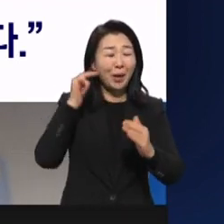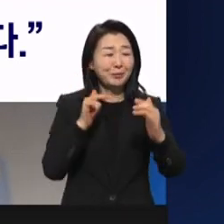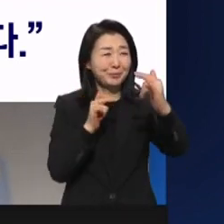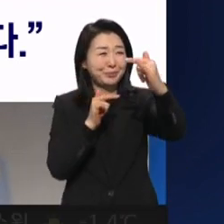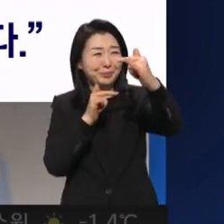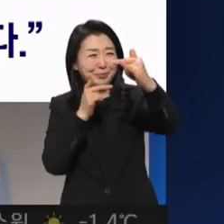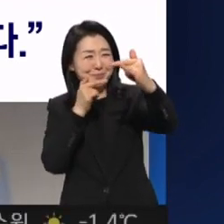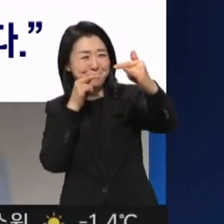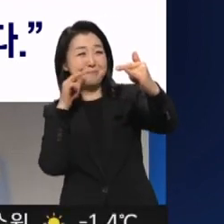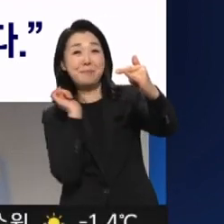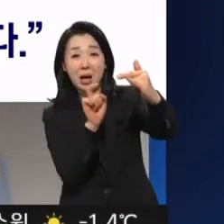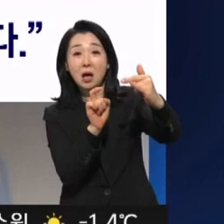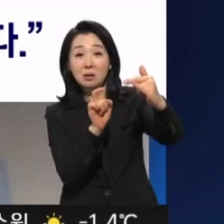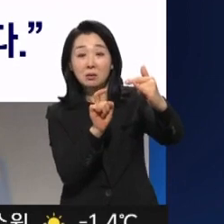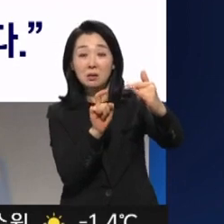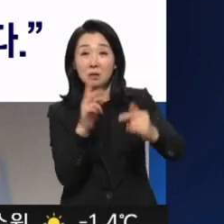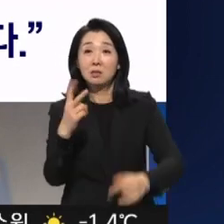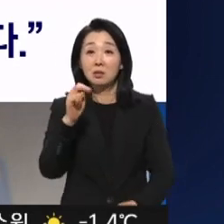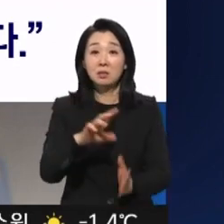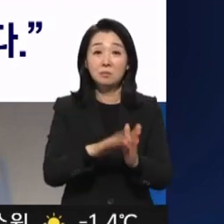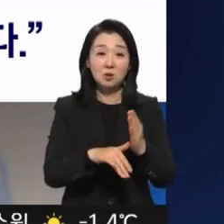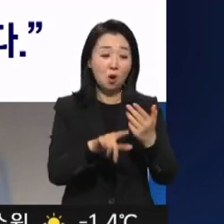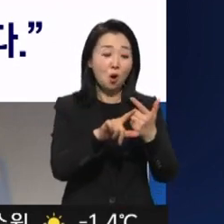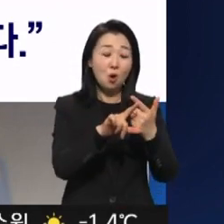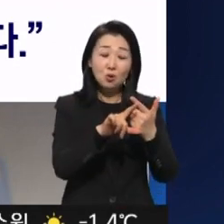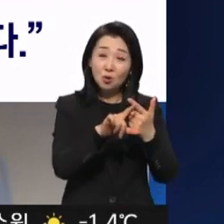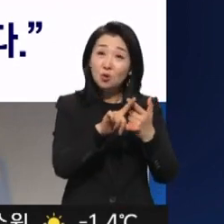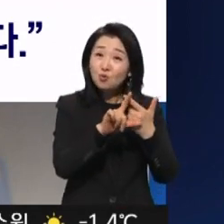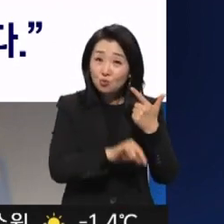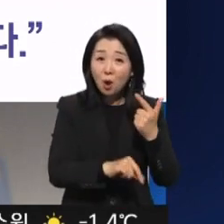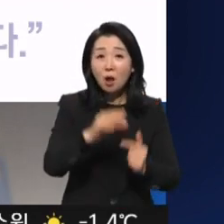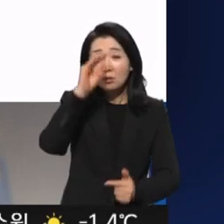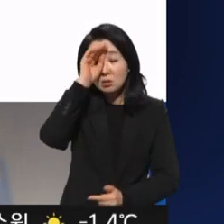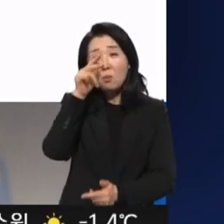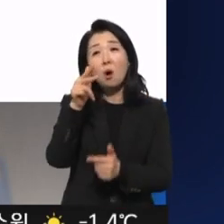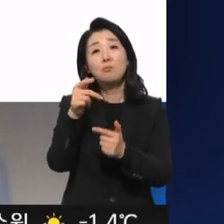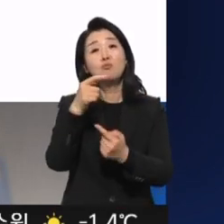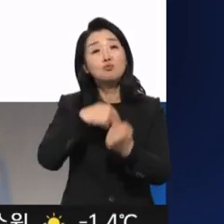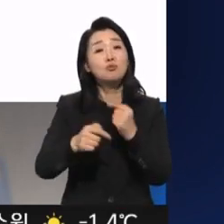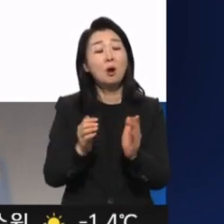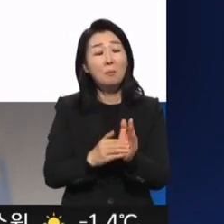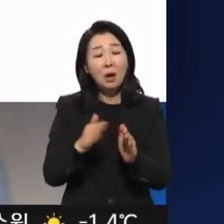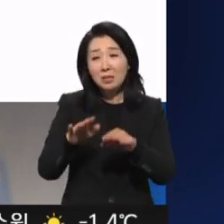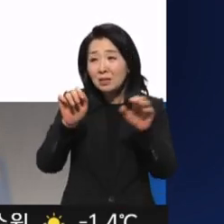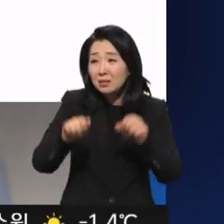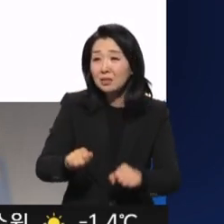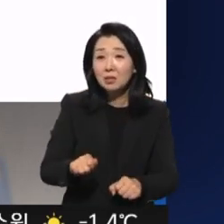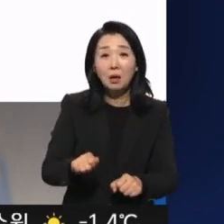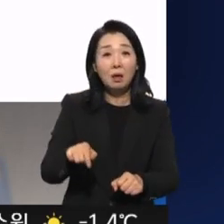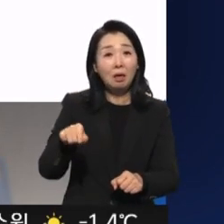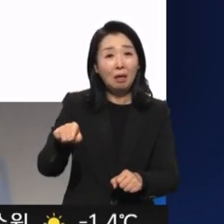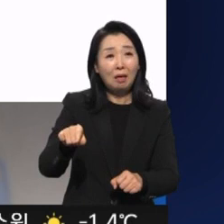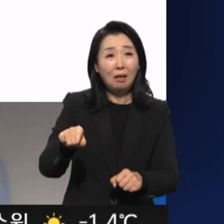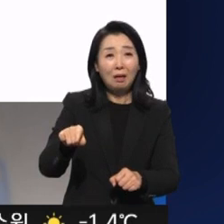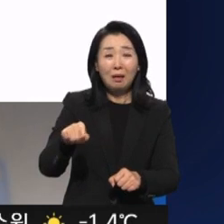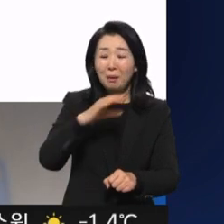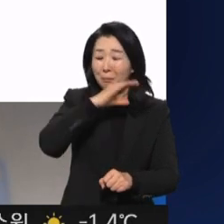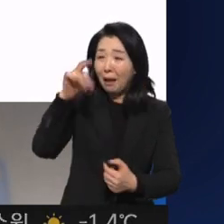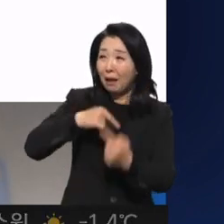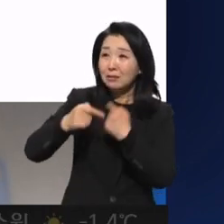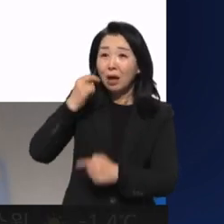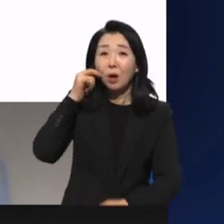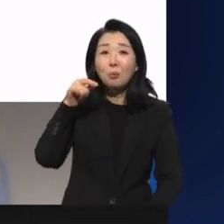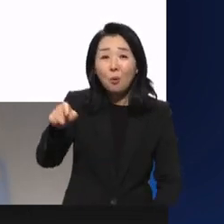무기체계도 2021년 6월 시범 운영을 시작했습니다. 있는 시스템도 전투단도 제대로 작동하지 못한